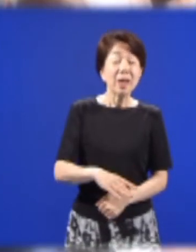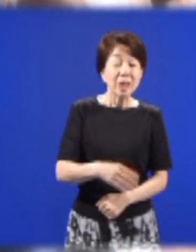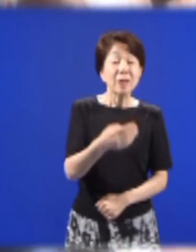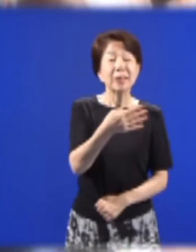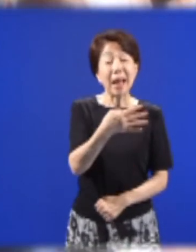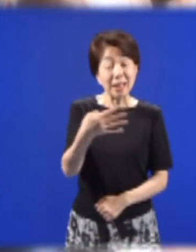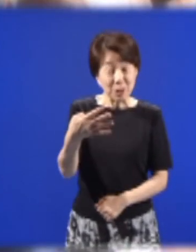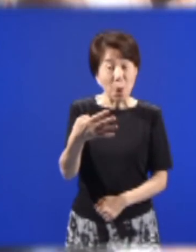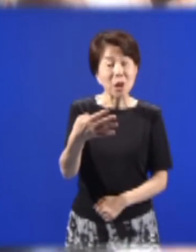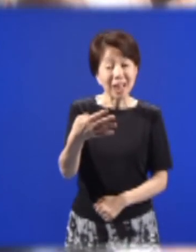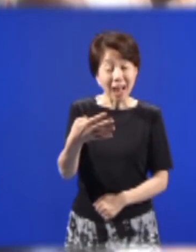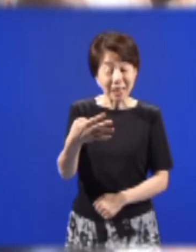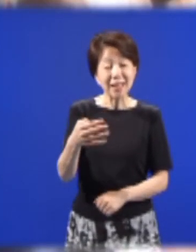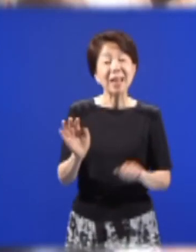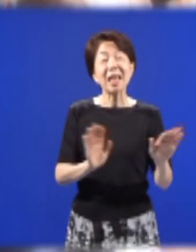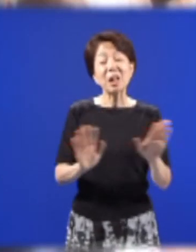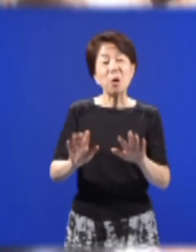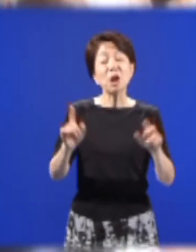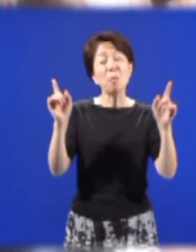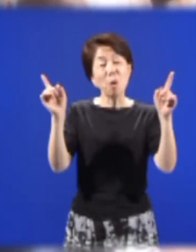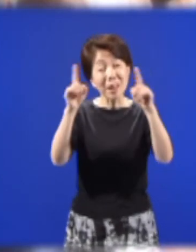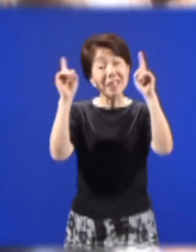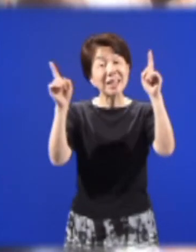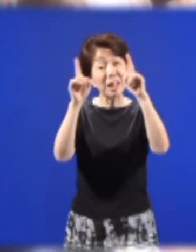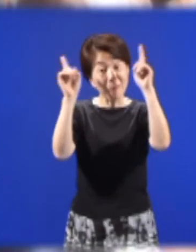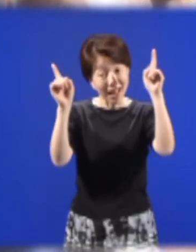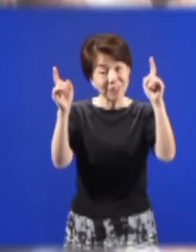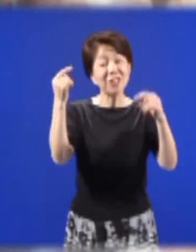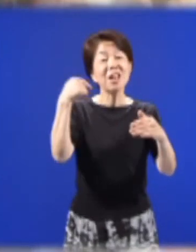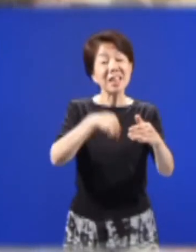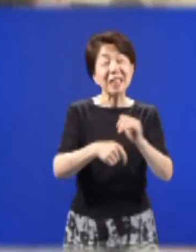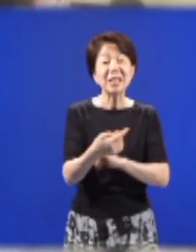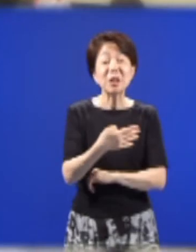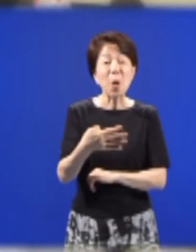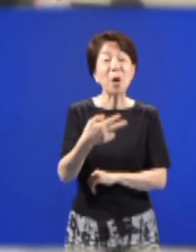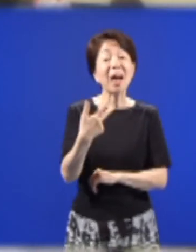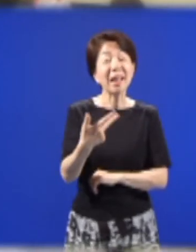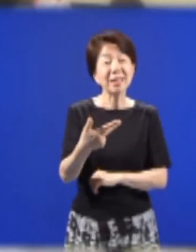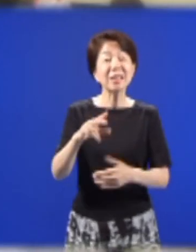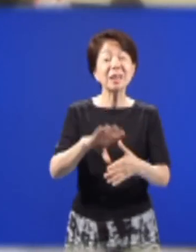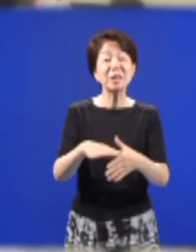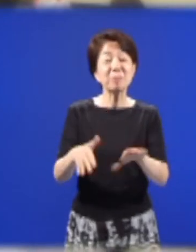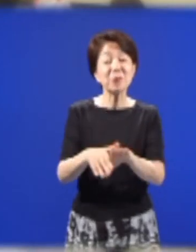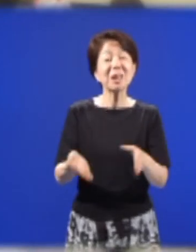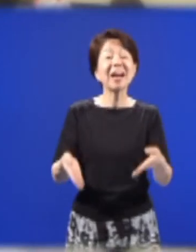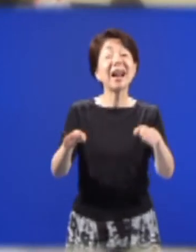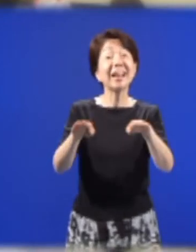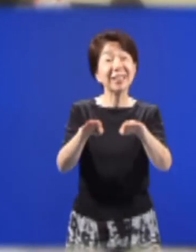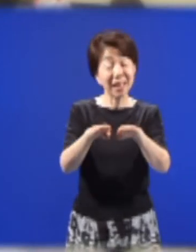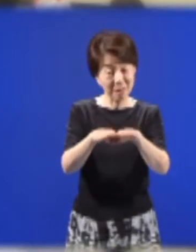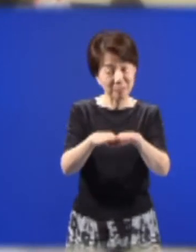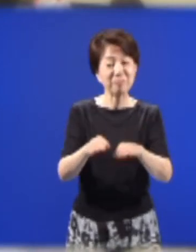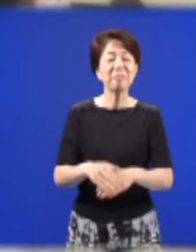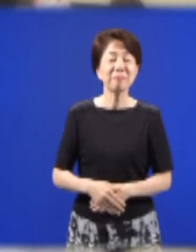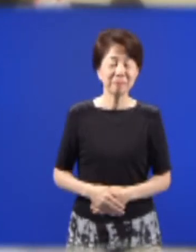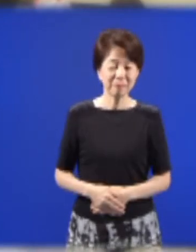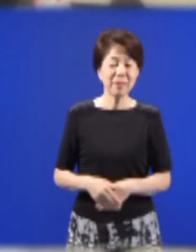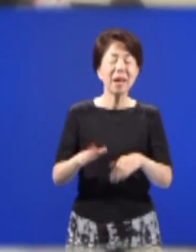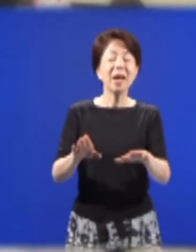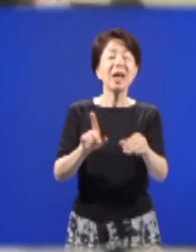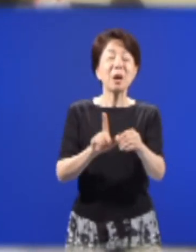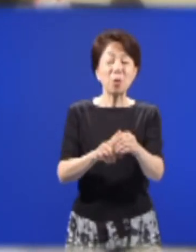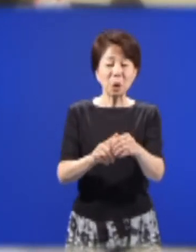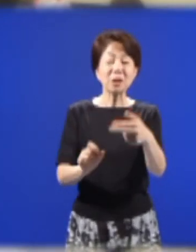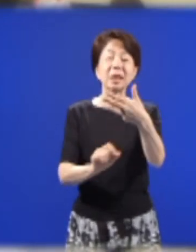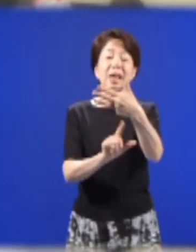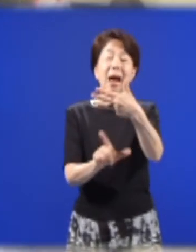まずは第4回子どもフェスティバル in 四日市市文化会館、今年は8